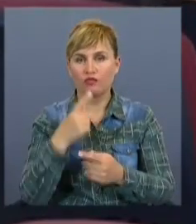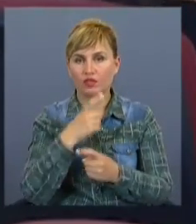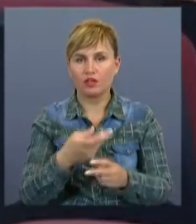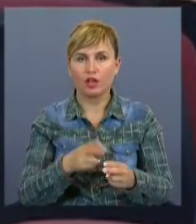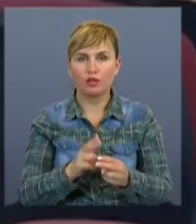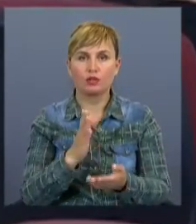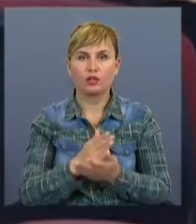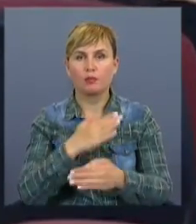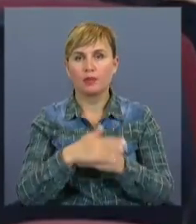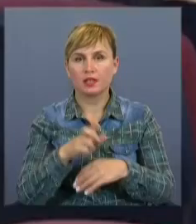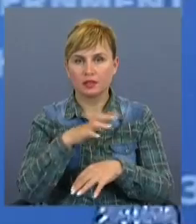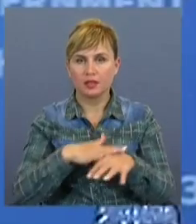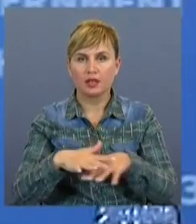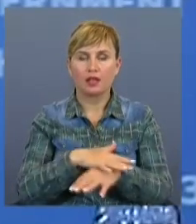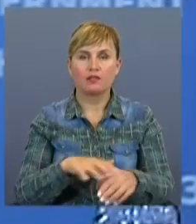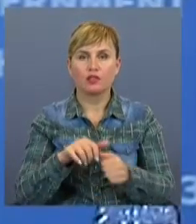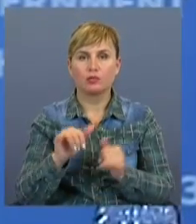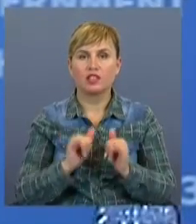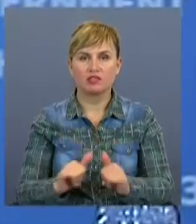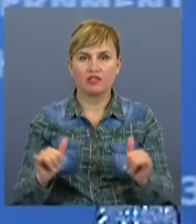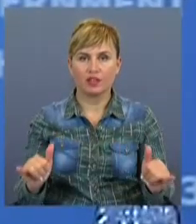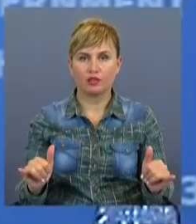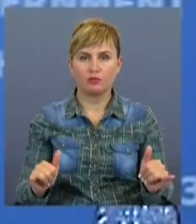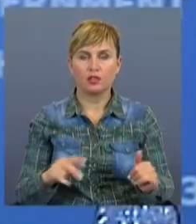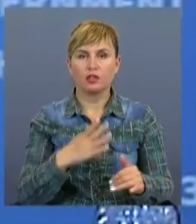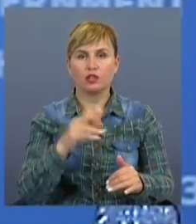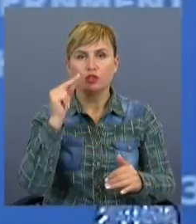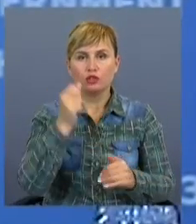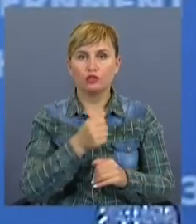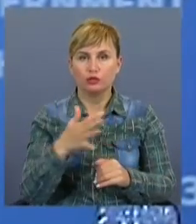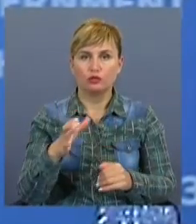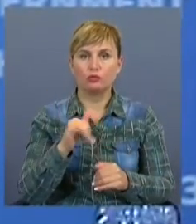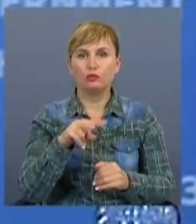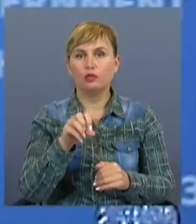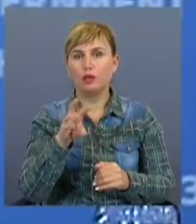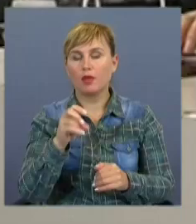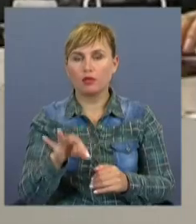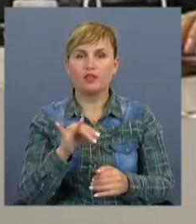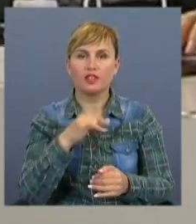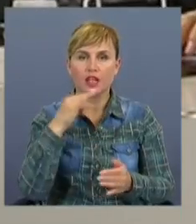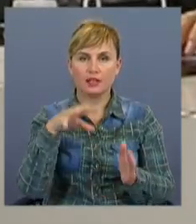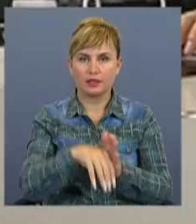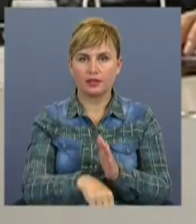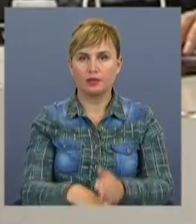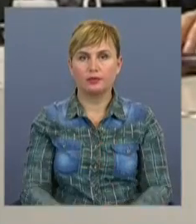стоят перед странами, в особенности развивающимися. К их числу Сулейменов перечислил и Казахстан.